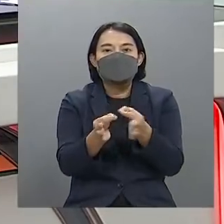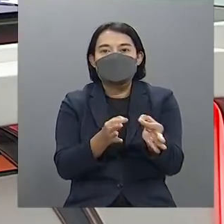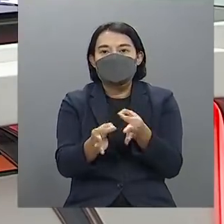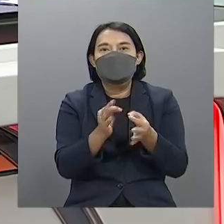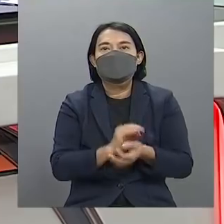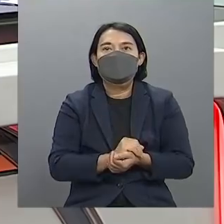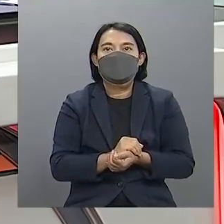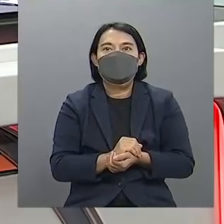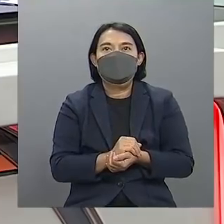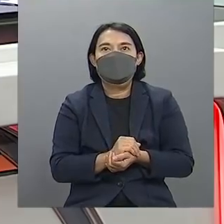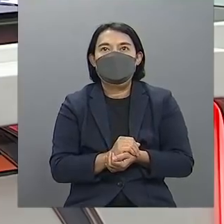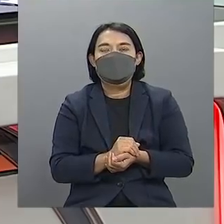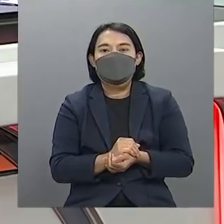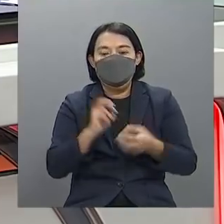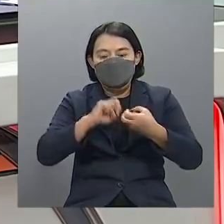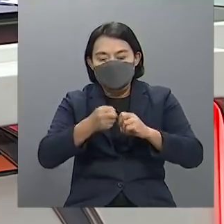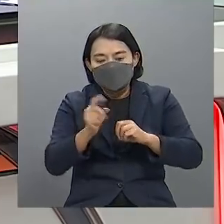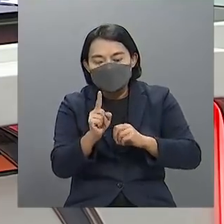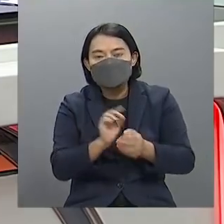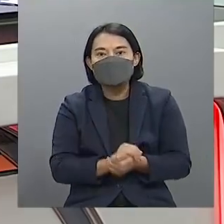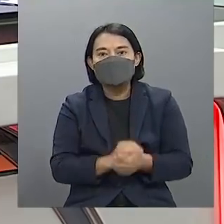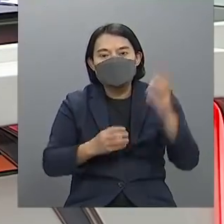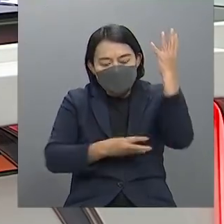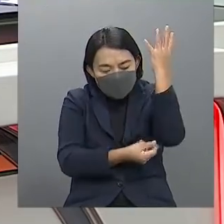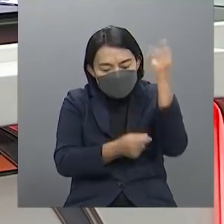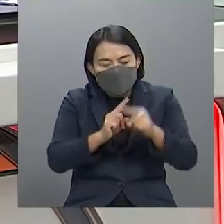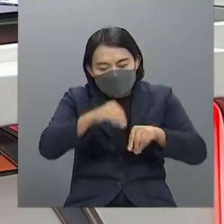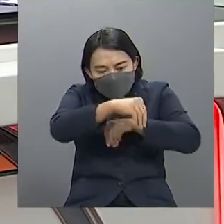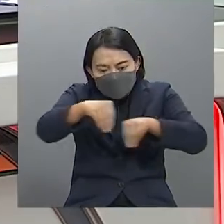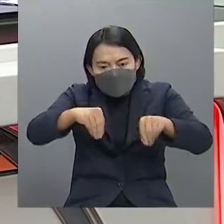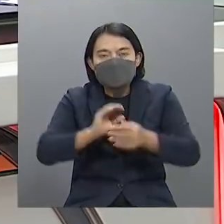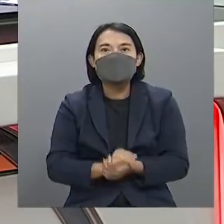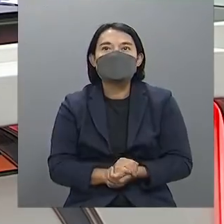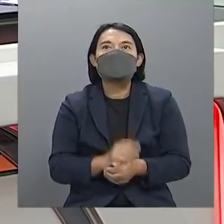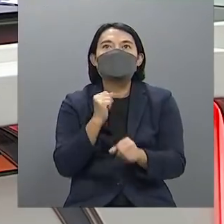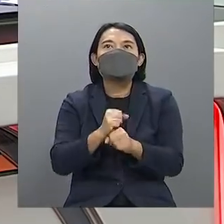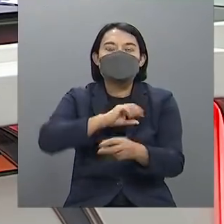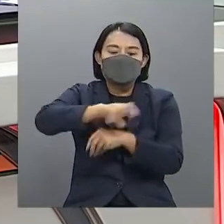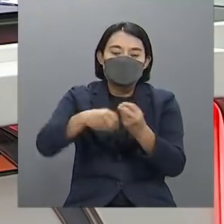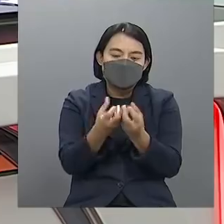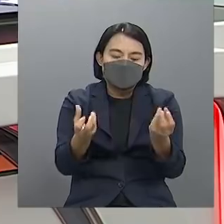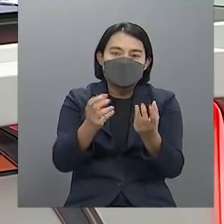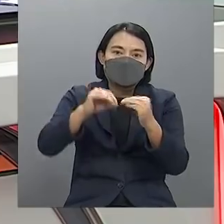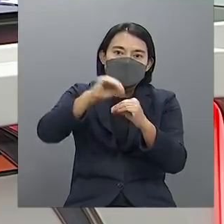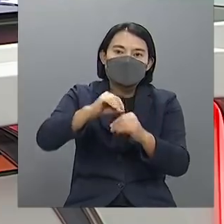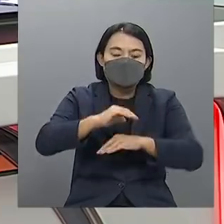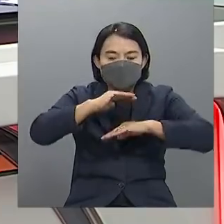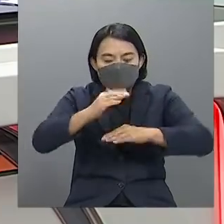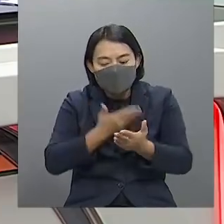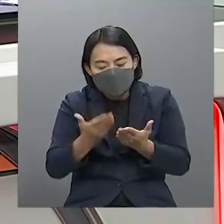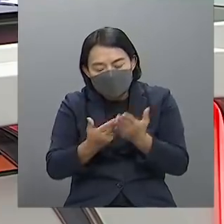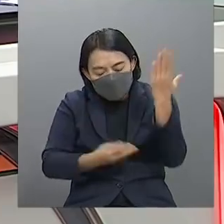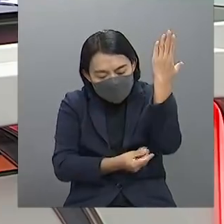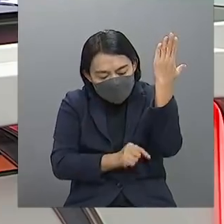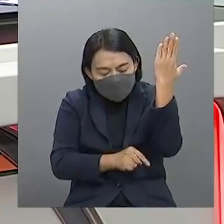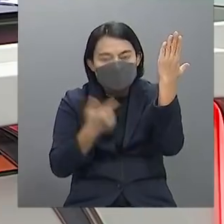ามันกระทบกับเรื่องของการเพาะปลูกด้วยราคาต้นทุนการผลิตเพิ่มขึ้นบางทีอาจจะต้องจำกัดการซื้อปุ๋ยมาใช้พอจำกัดการ